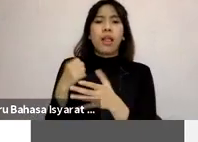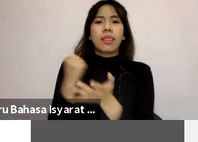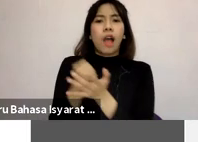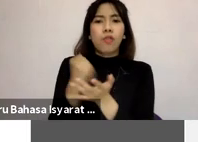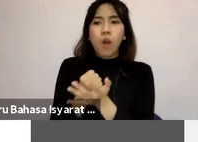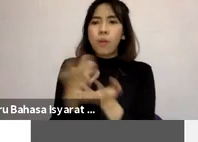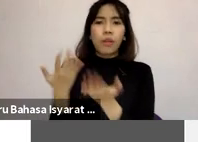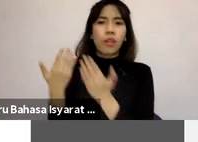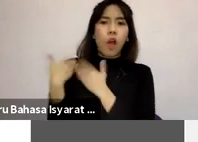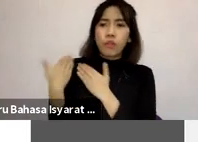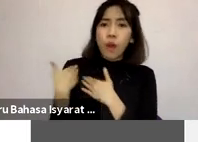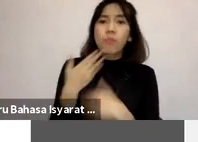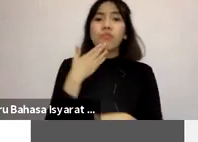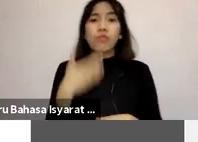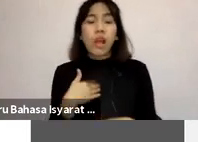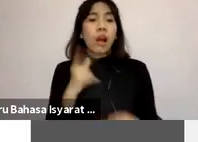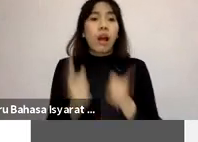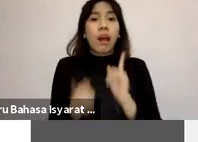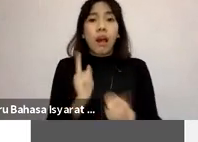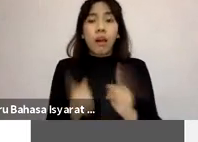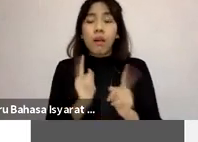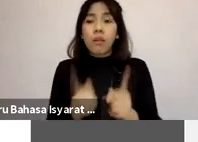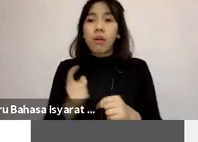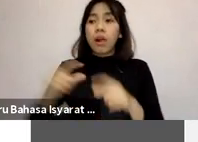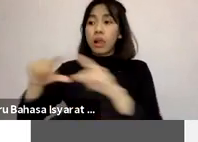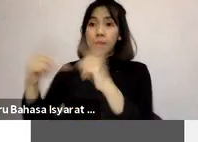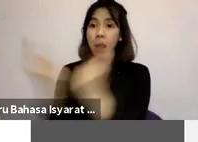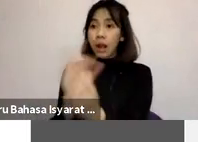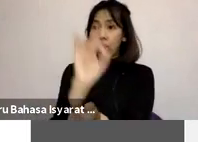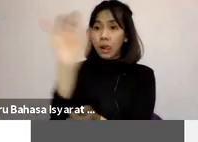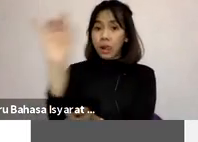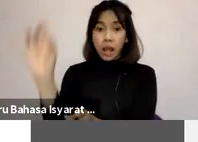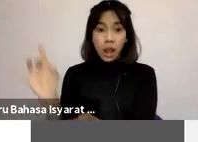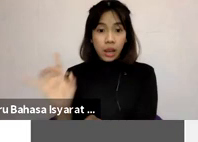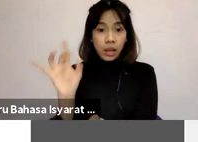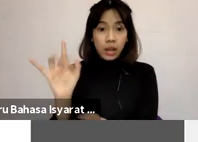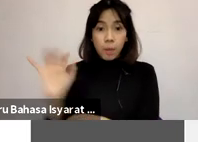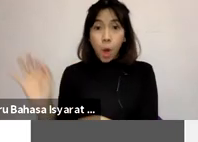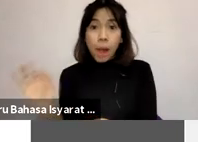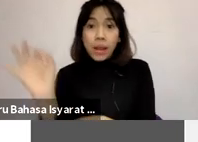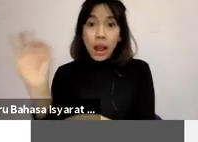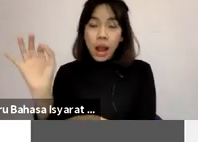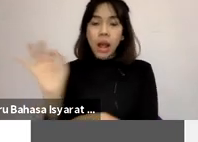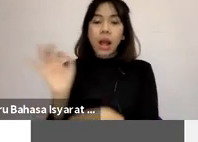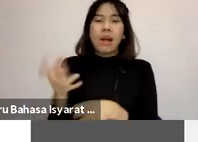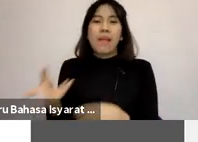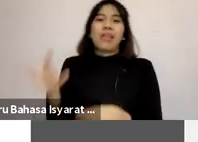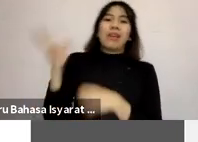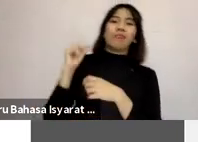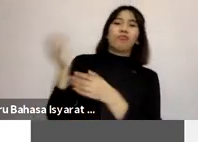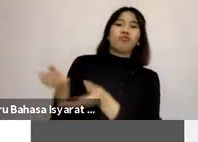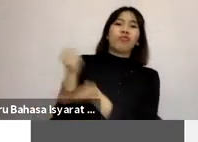belum mungkin Eh ada lembaga lain yang lebih Kemudian untuk melakukan itu week